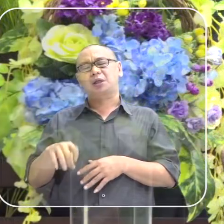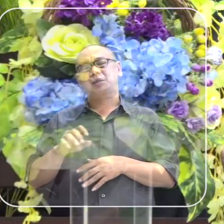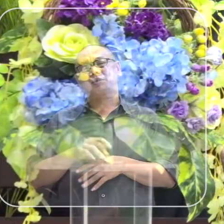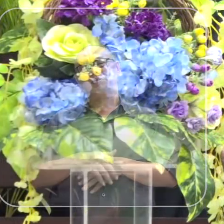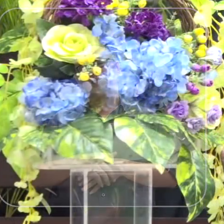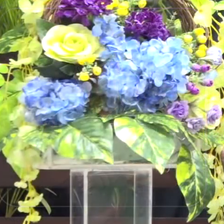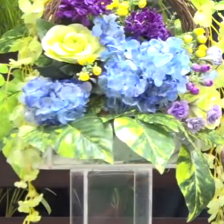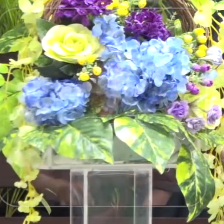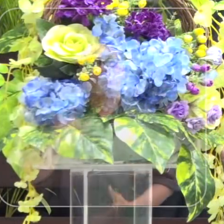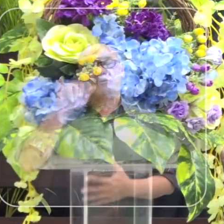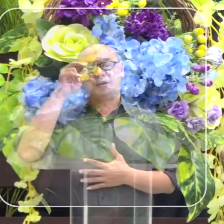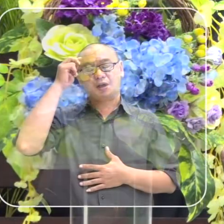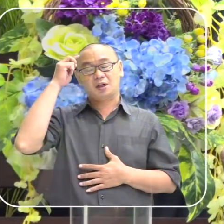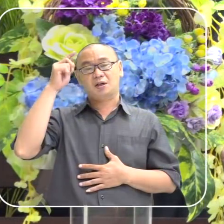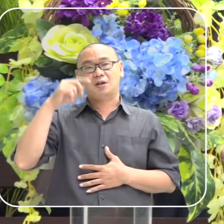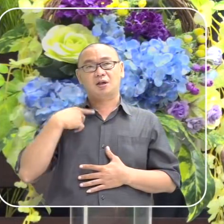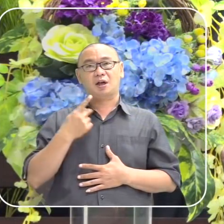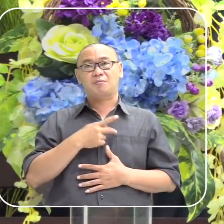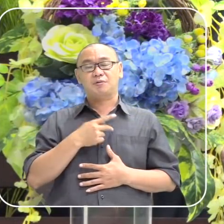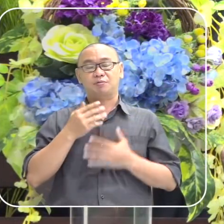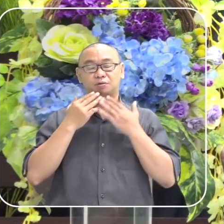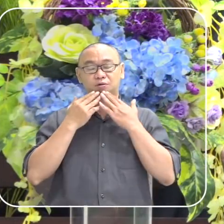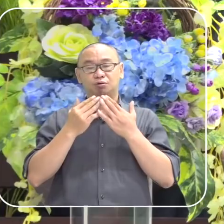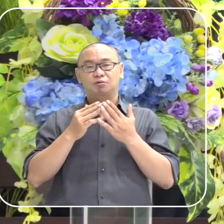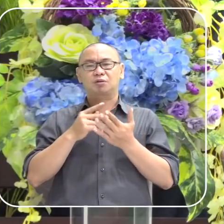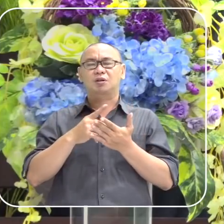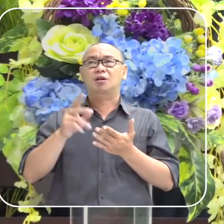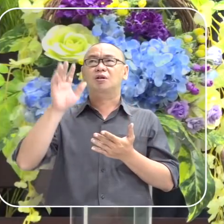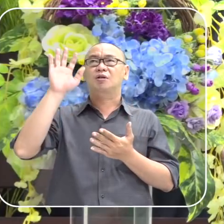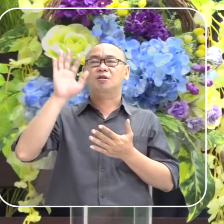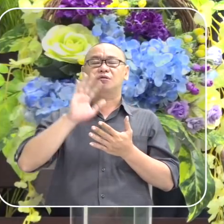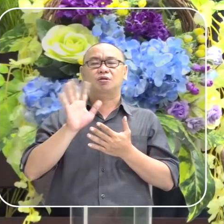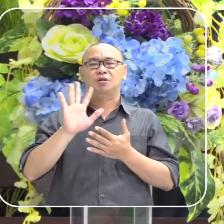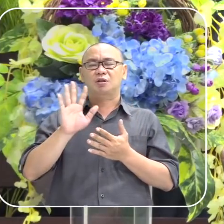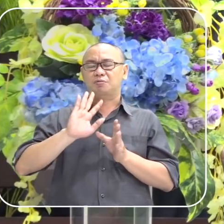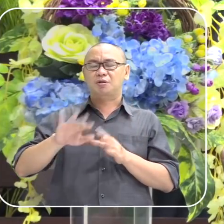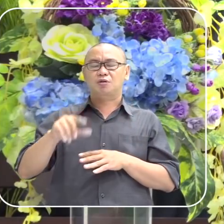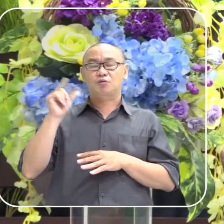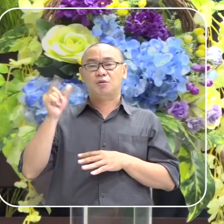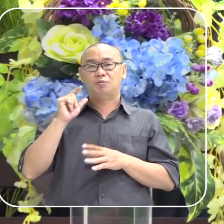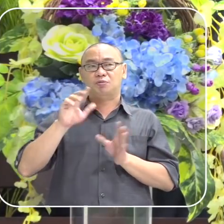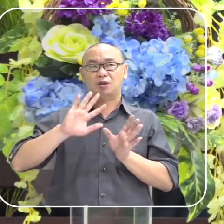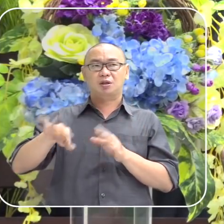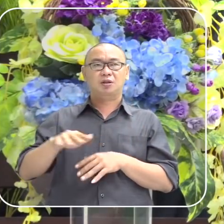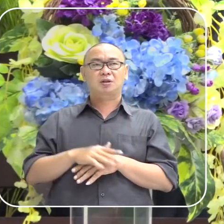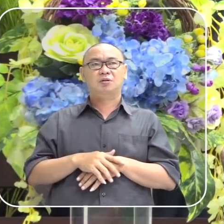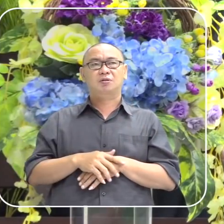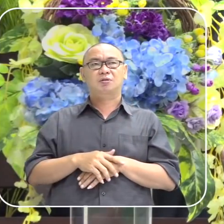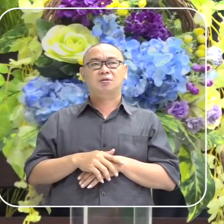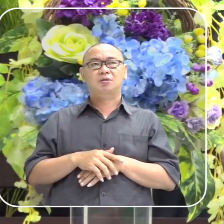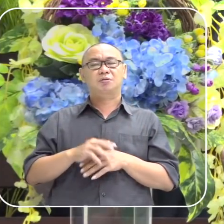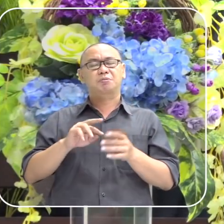terlambat. Ya Allah, kami bersyukur karena Engkau tidak membiarkan umat-Mu